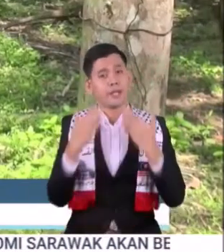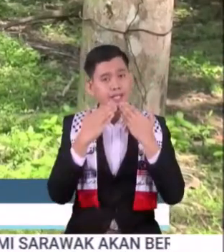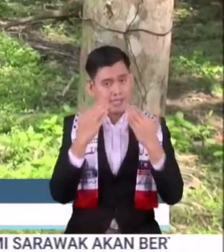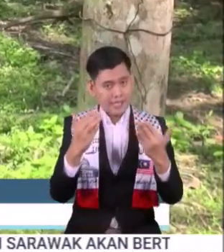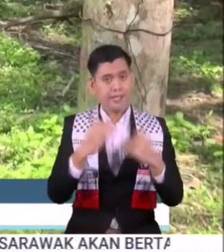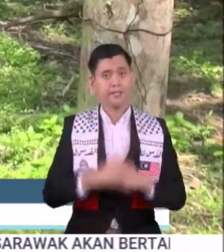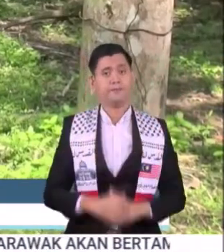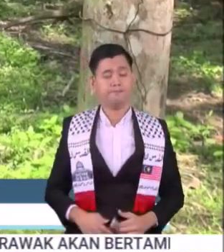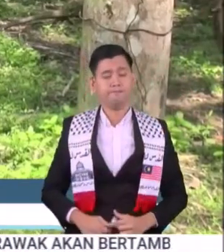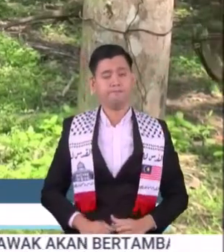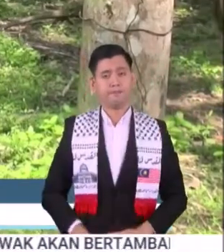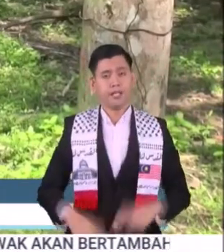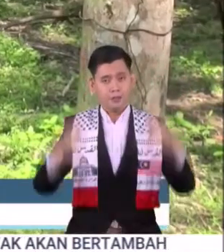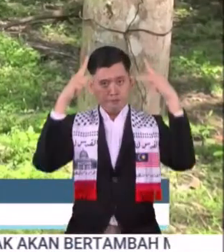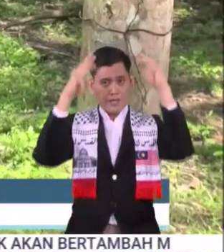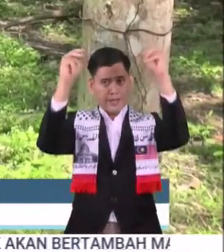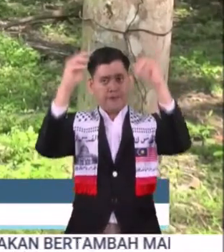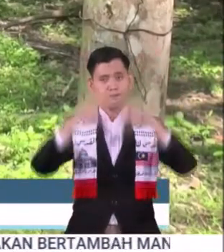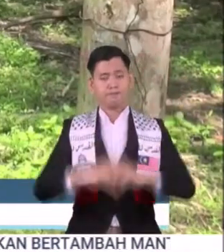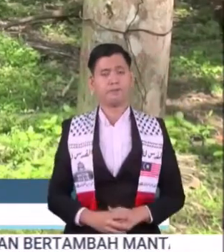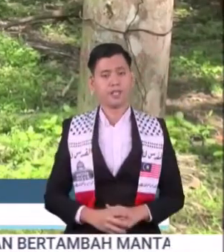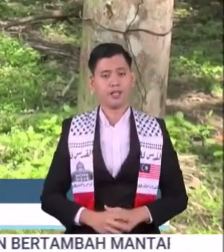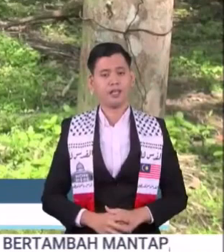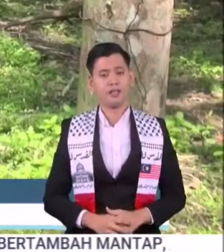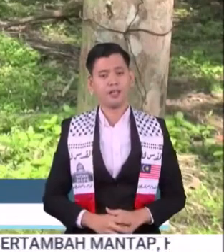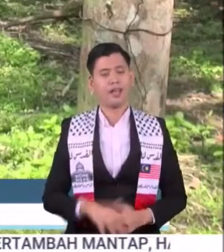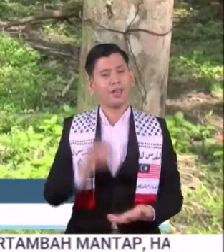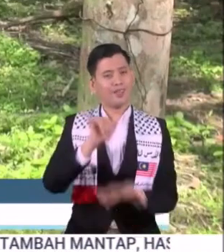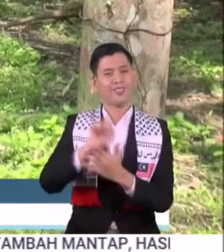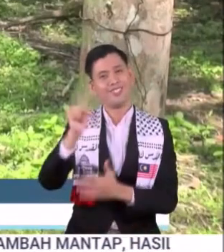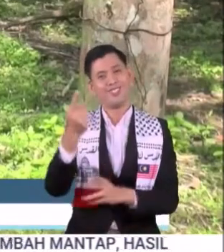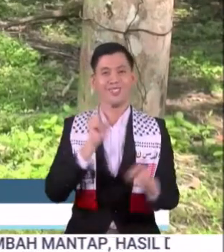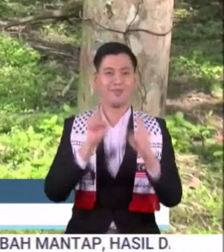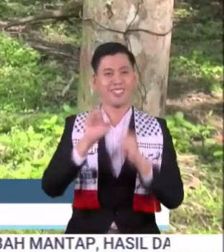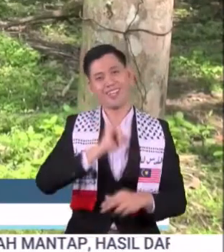kasihlah per mi sa